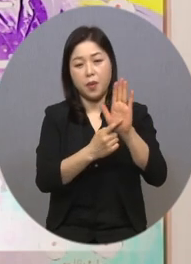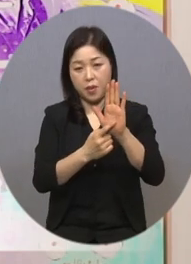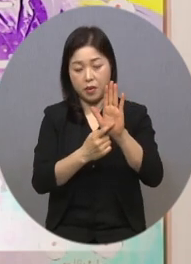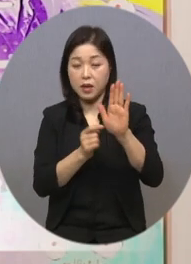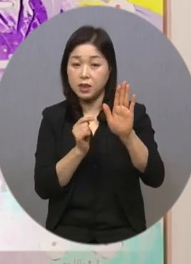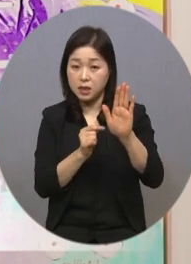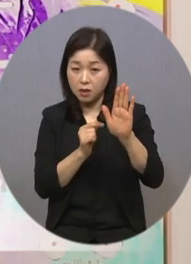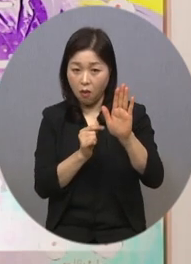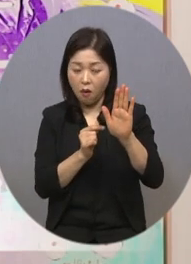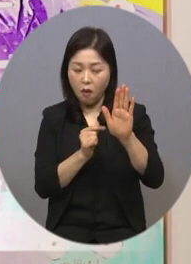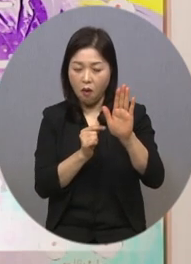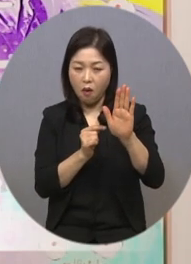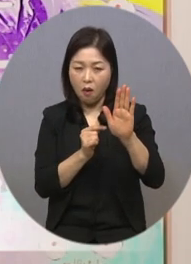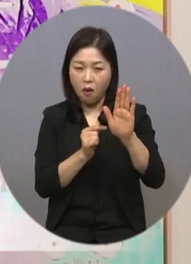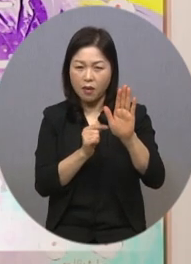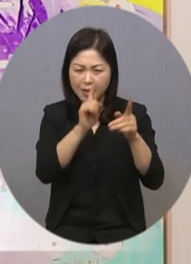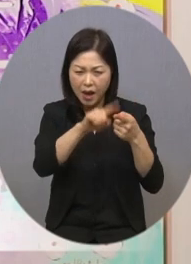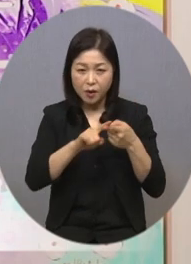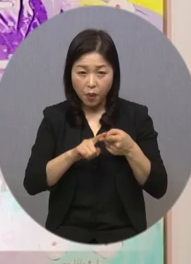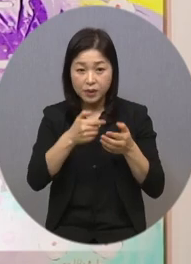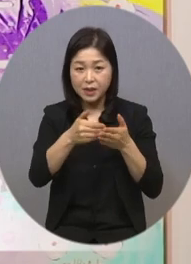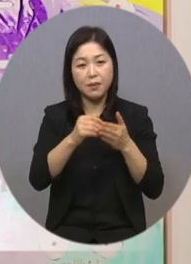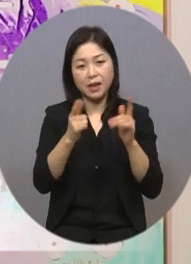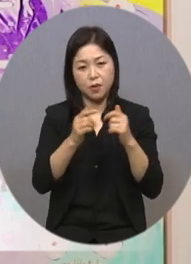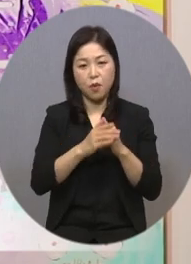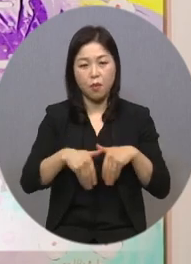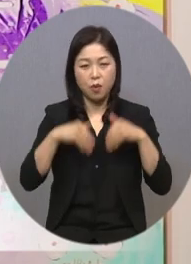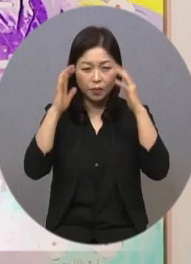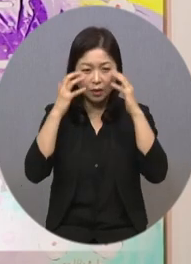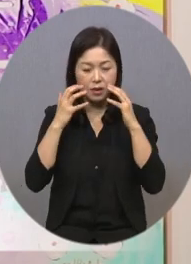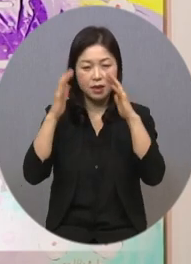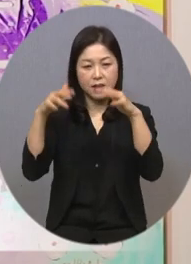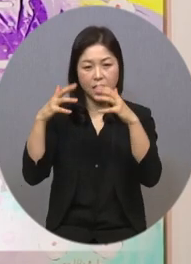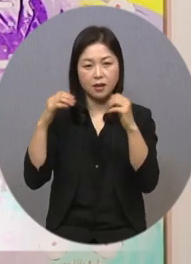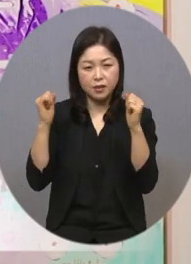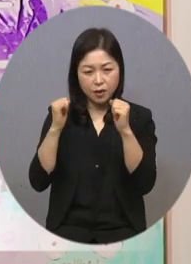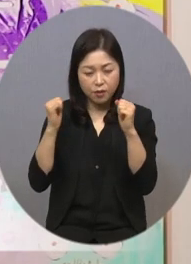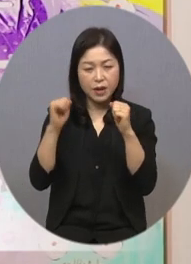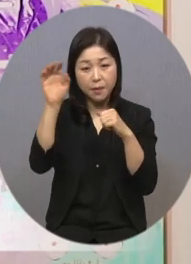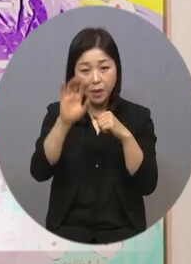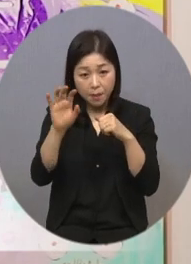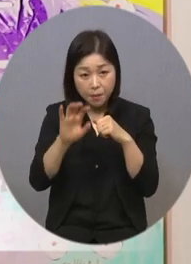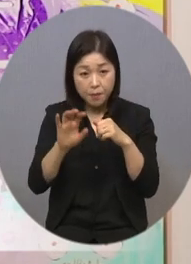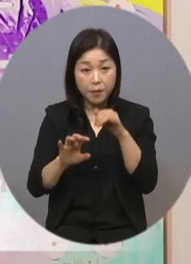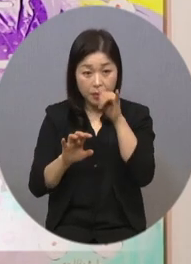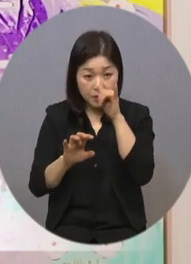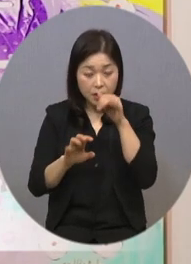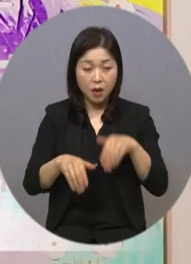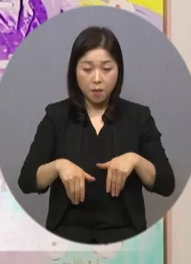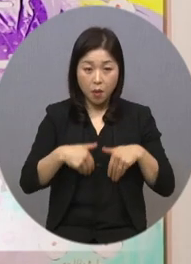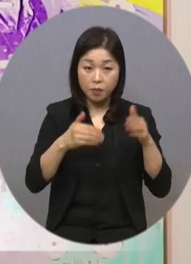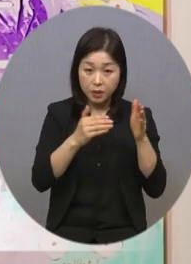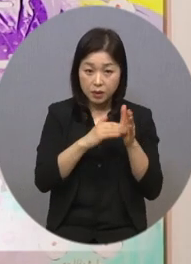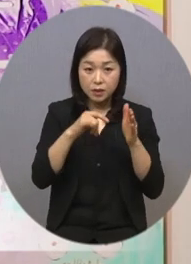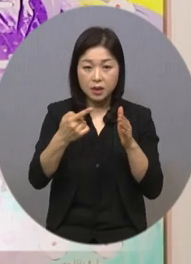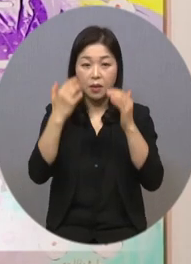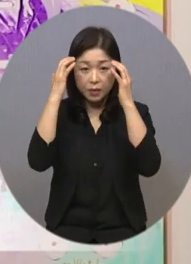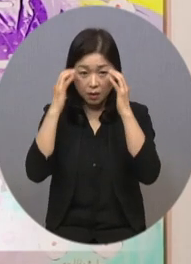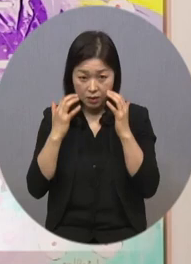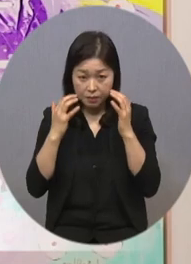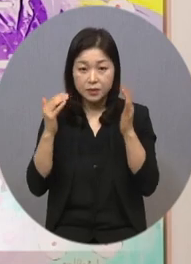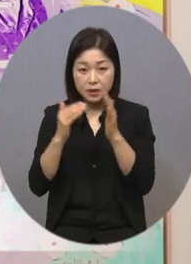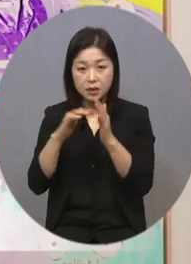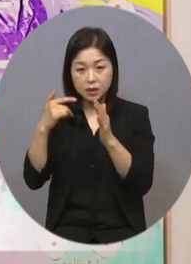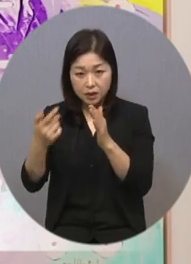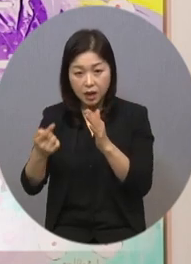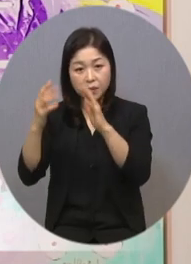계절이 상징하고 있는 우리가 봄, 여름, 가을, 겨울이 계속해서 반복하잖아요. 봄은 지나면 여름이 오고 여름이